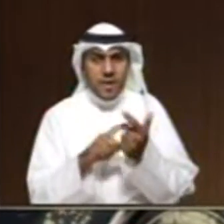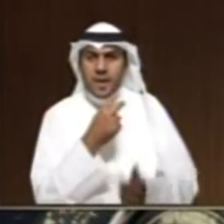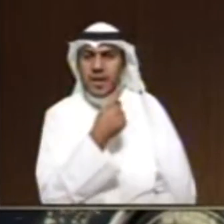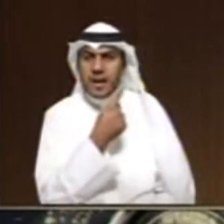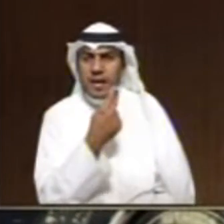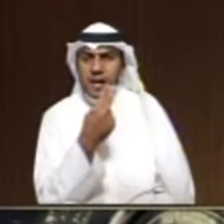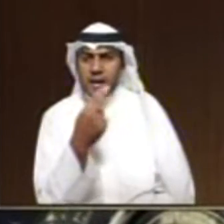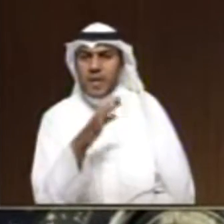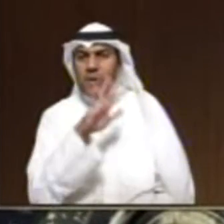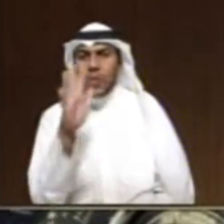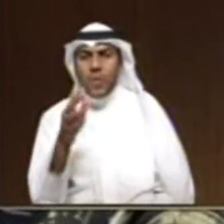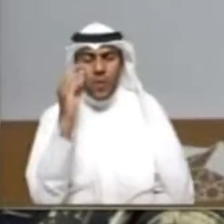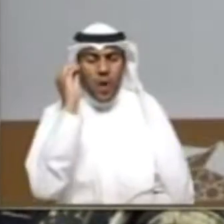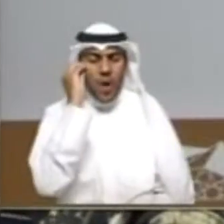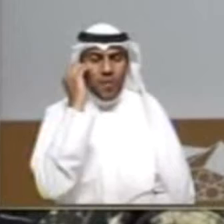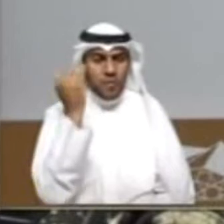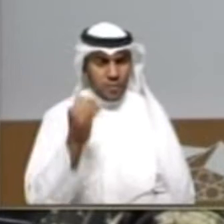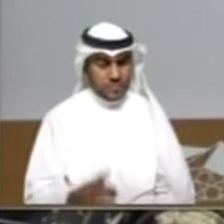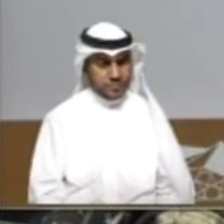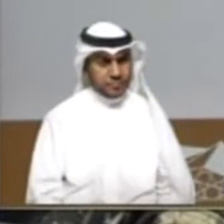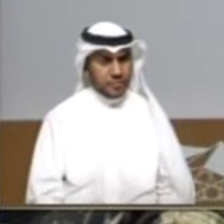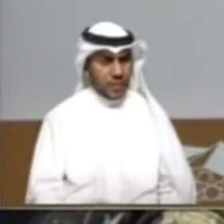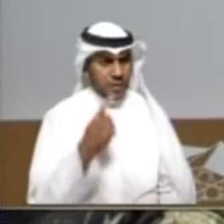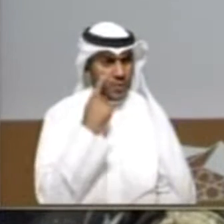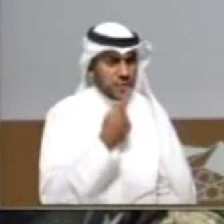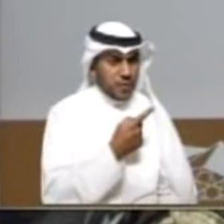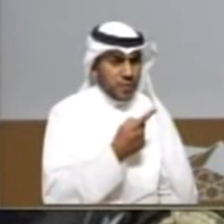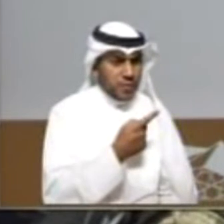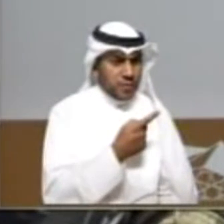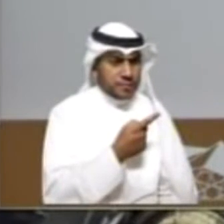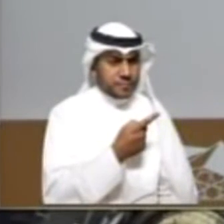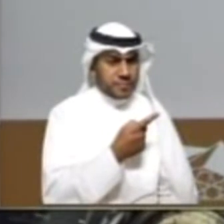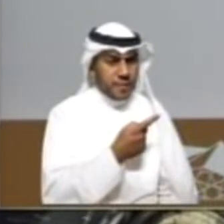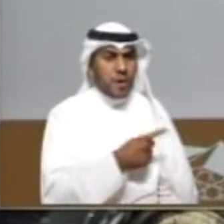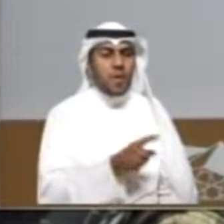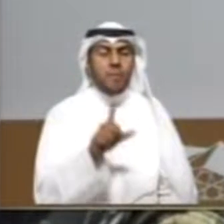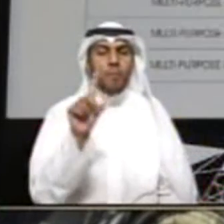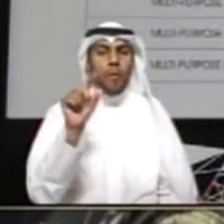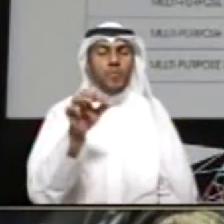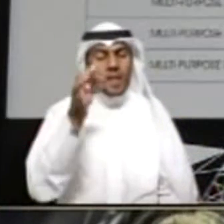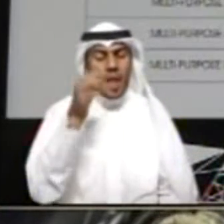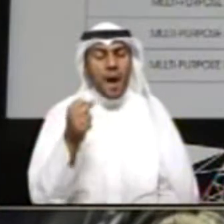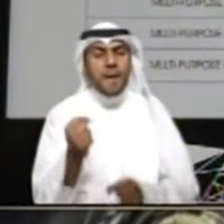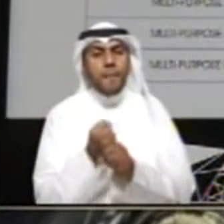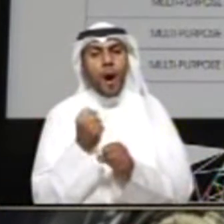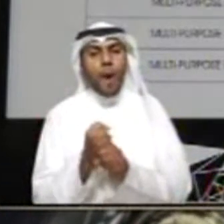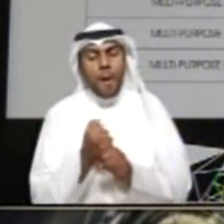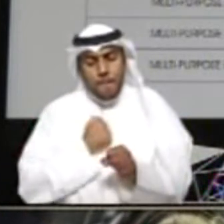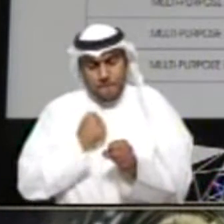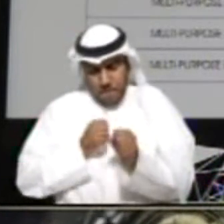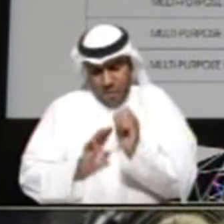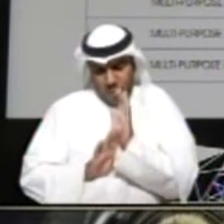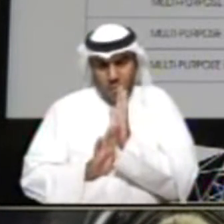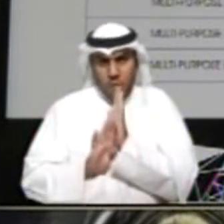مرحلة متقدمة. التميز بالأداء الوظيفي هو تطوير المهارات الشخصية، ترقية